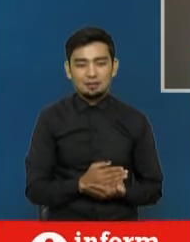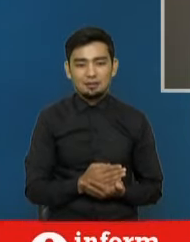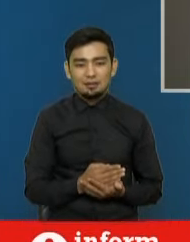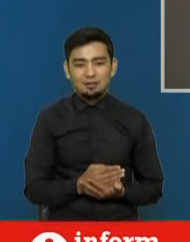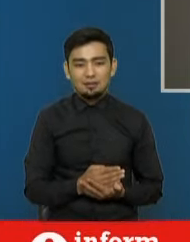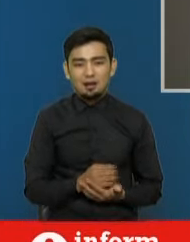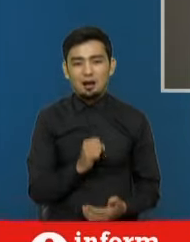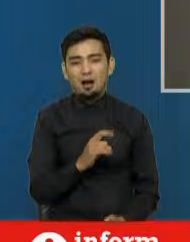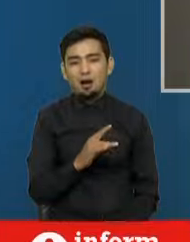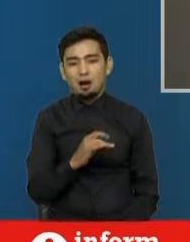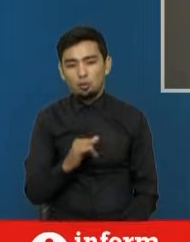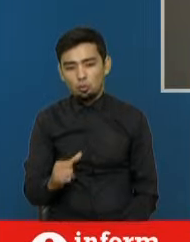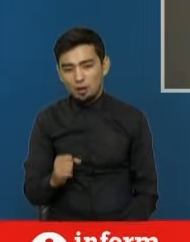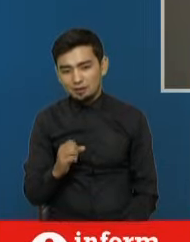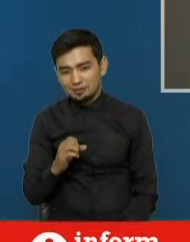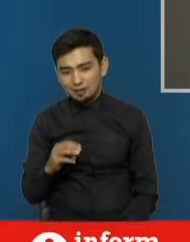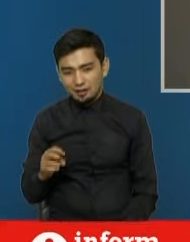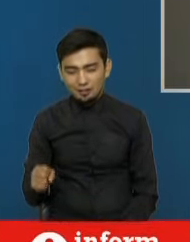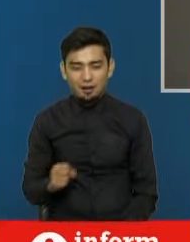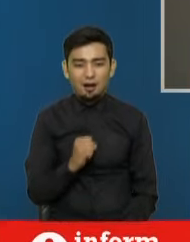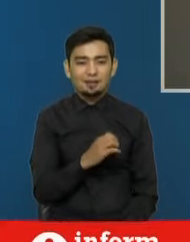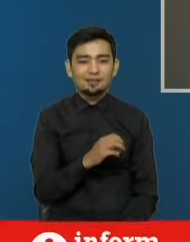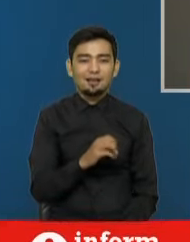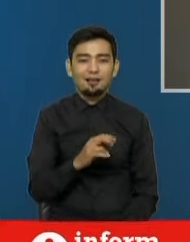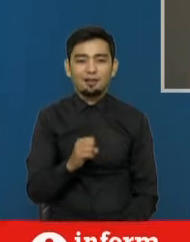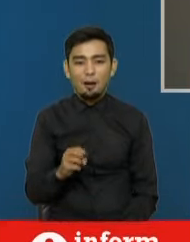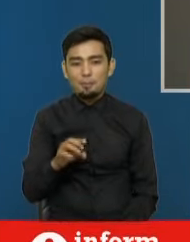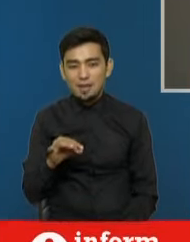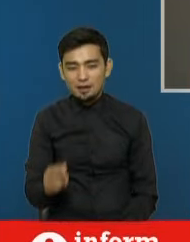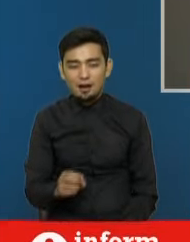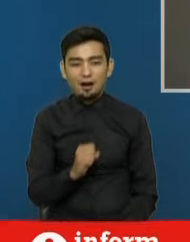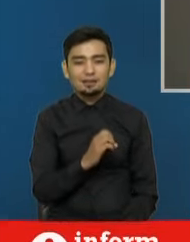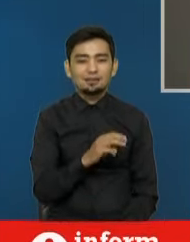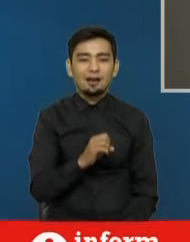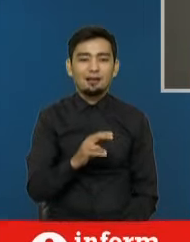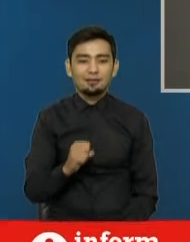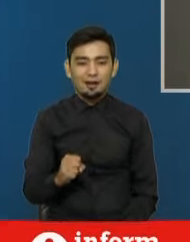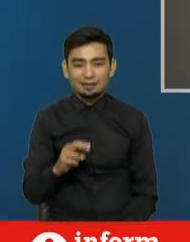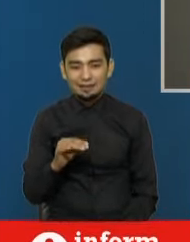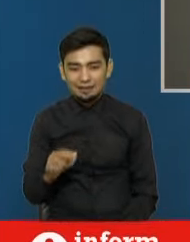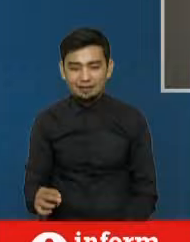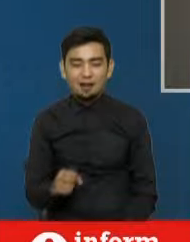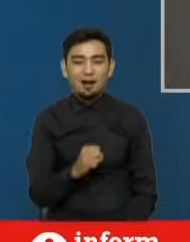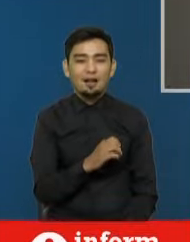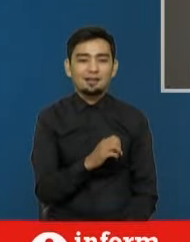как Ару Астана, Астанабек, Астанадин, Астанай,